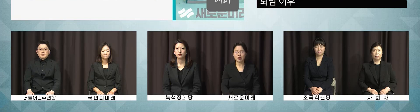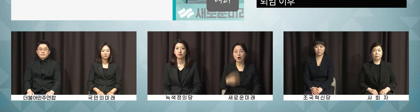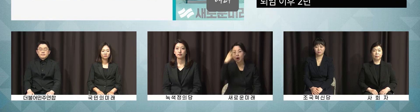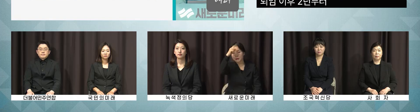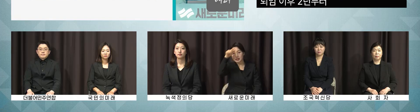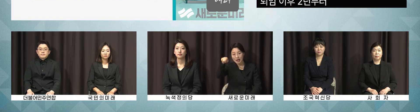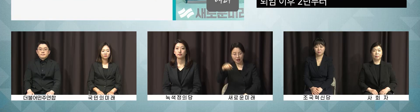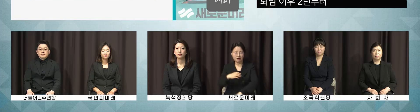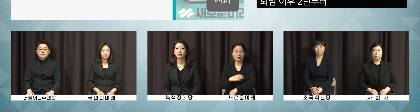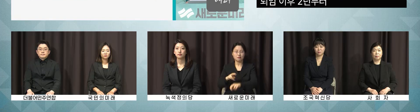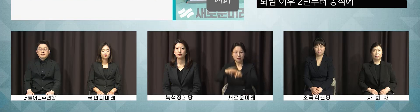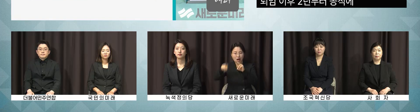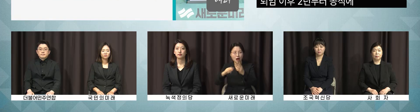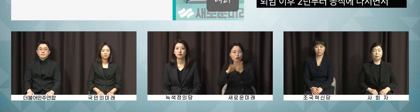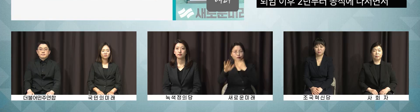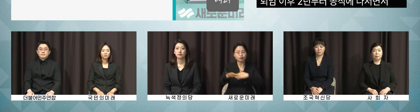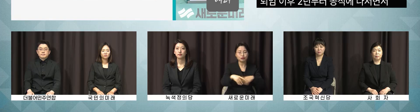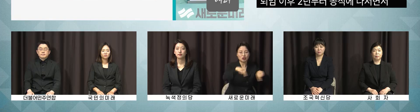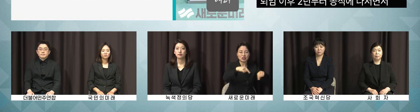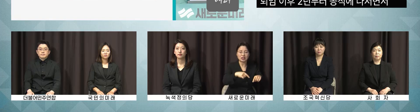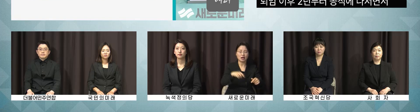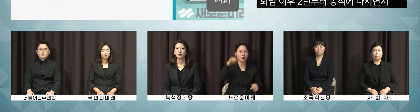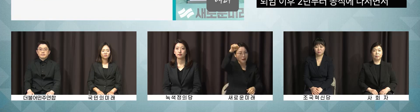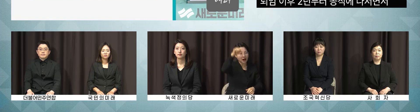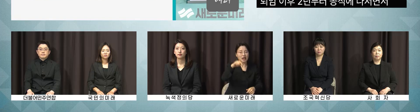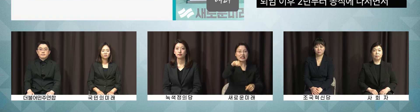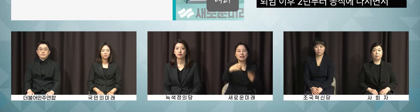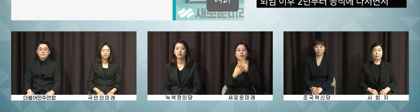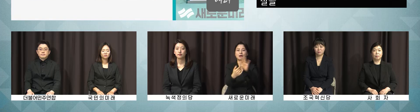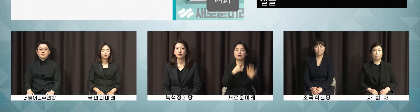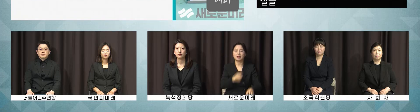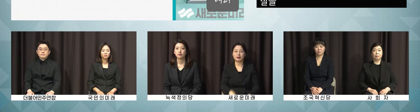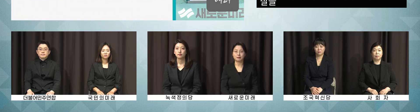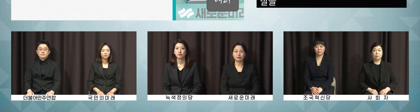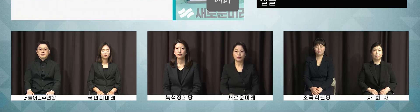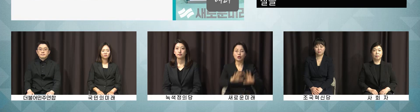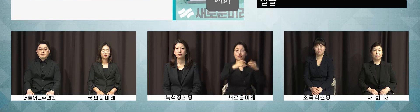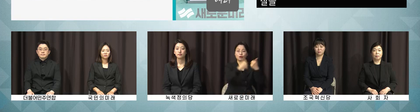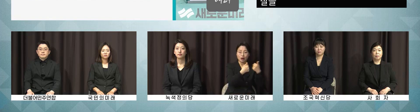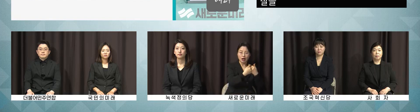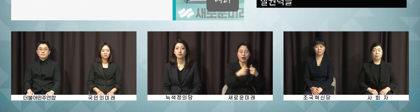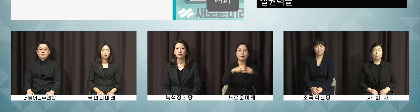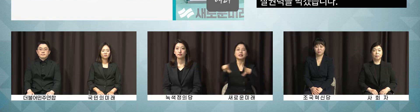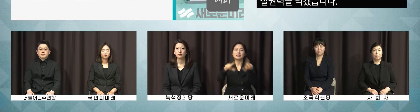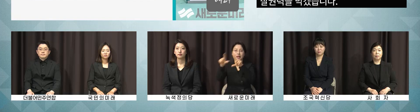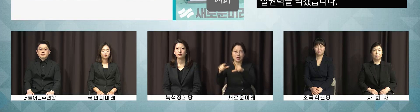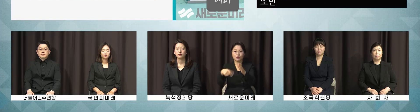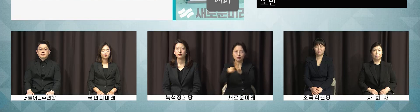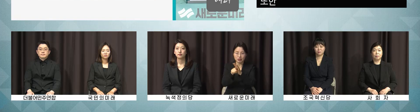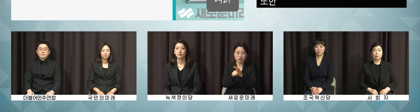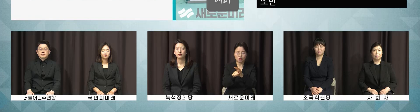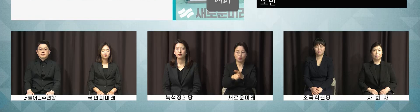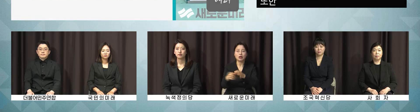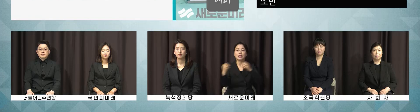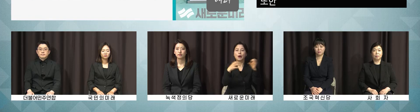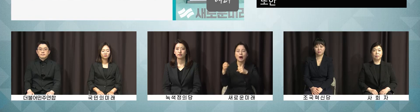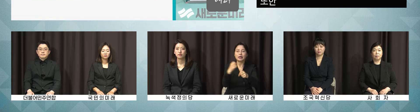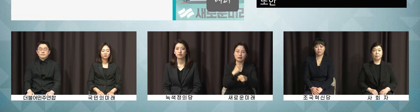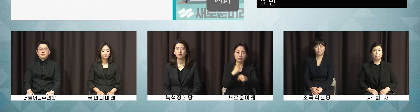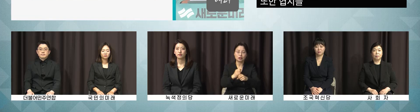권력의 정치화를 막겠습니다. 뿐만 아니라 민생을 우선하는 국회, 대화와 협치를 하는 정치를